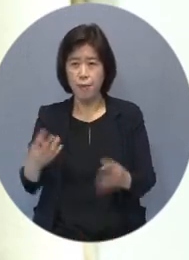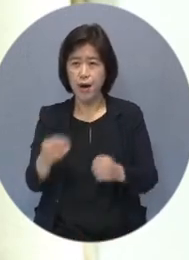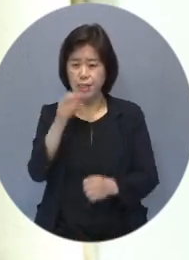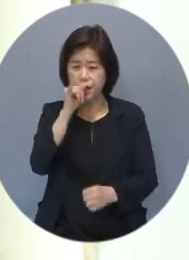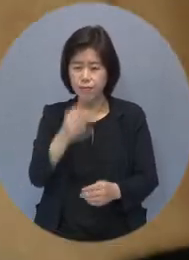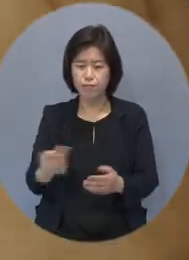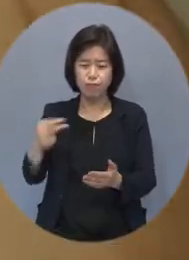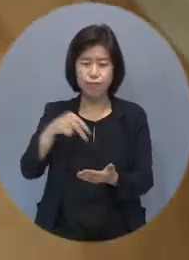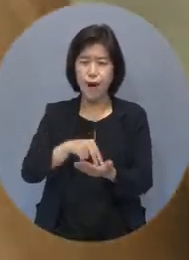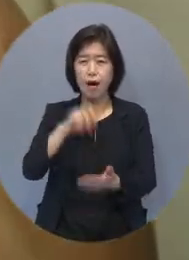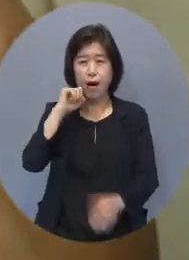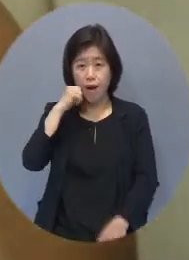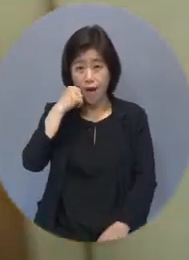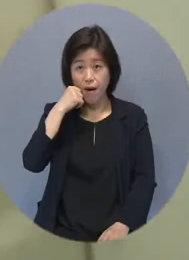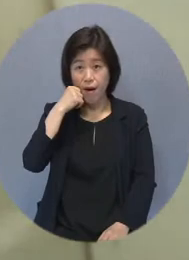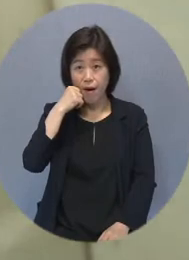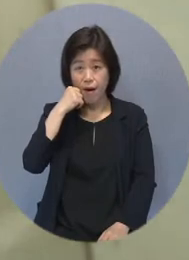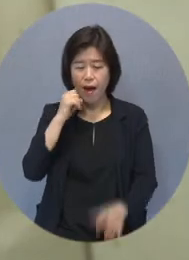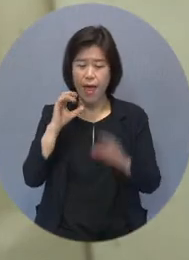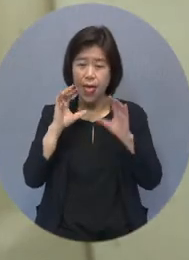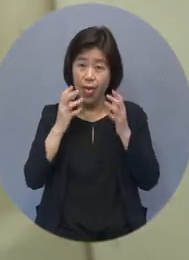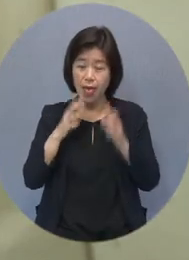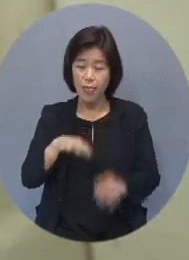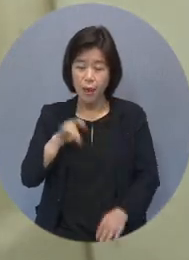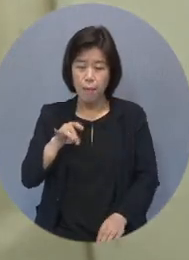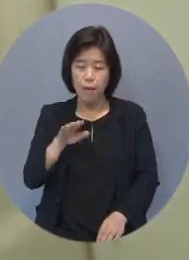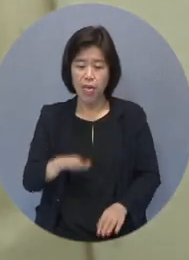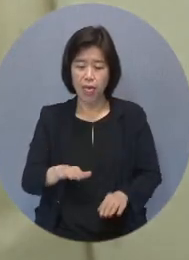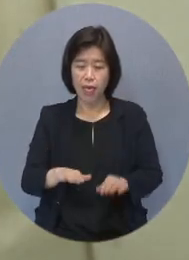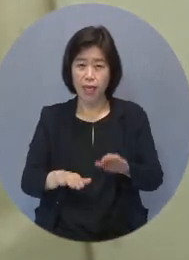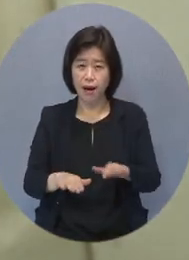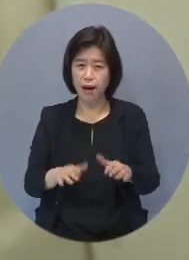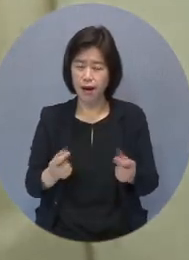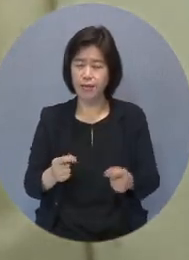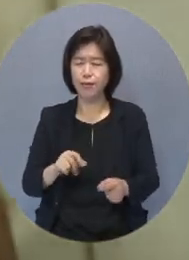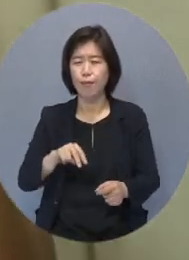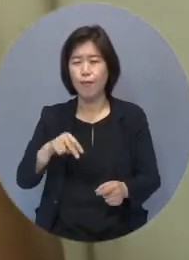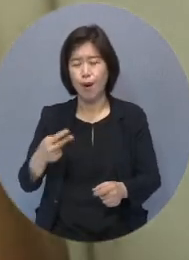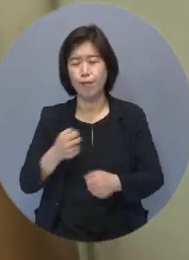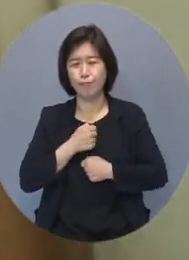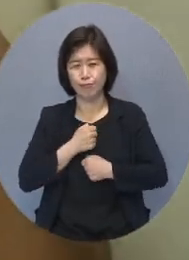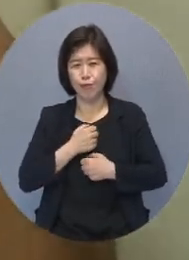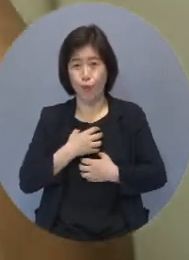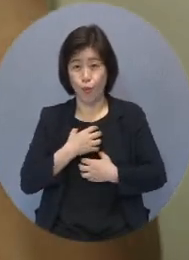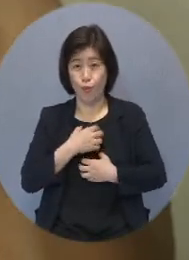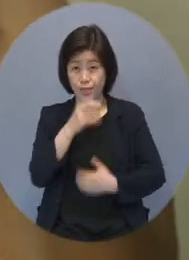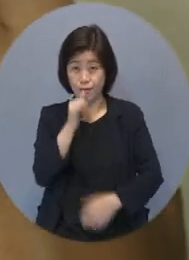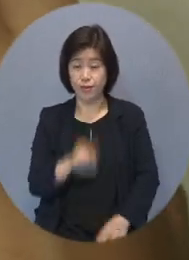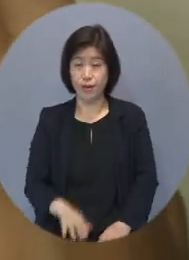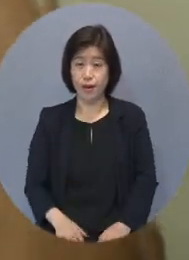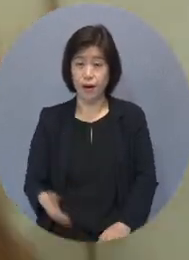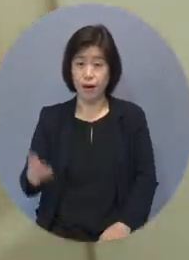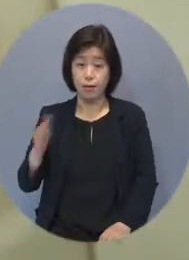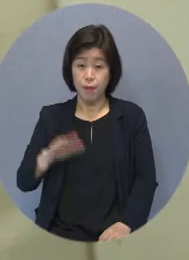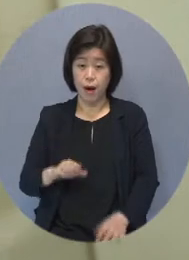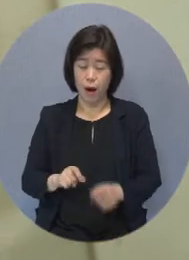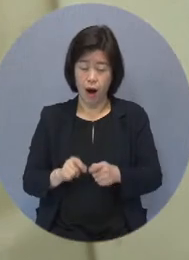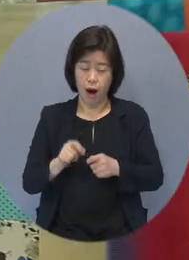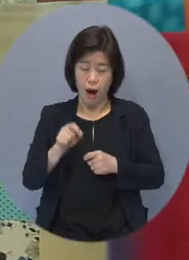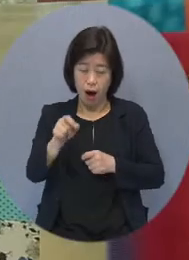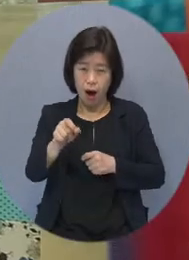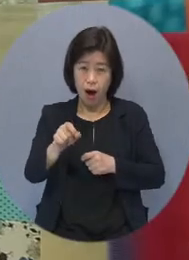못할 거예요. 마치 갓난아이가 처음 걸음마를 시작하듯이. 하지만 그 긴 길에서도 계속 넘어지다